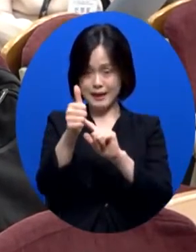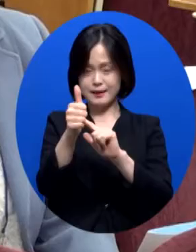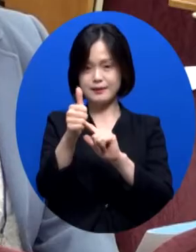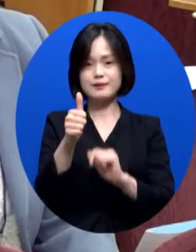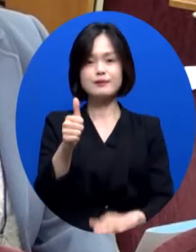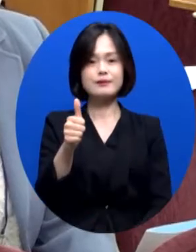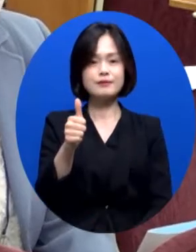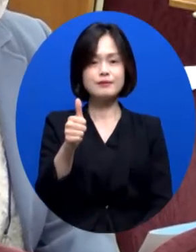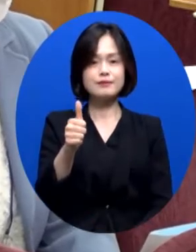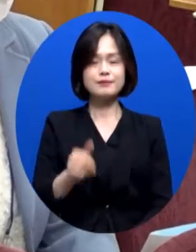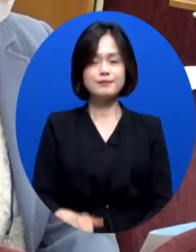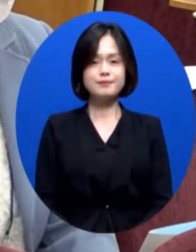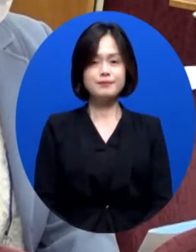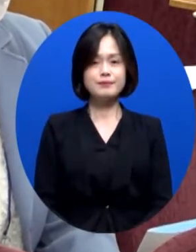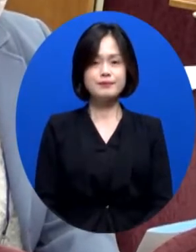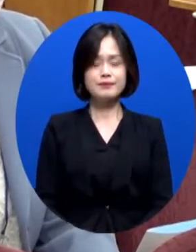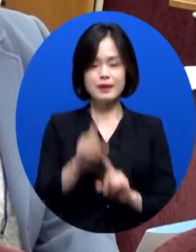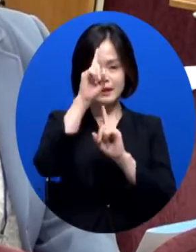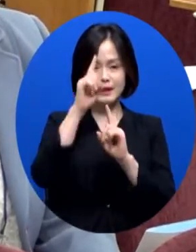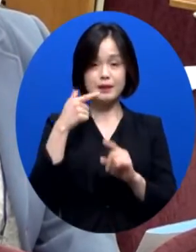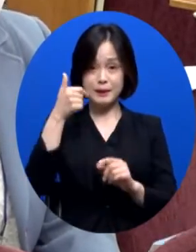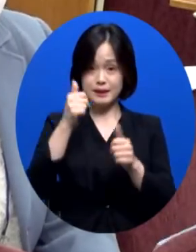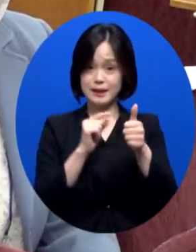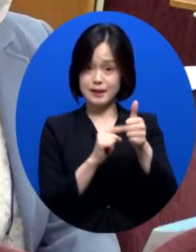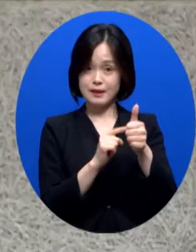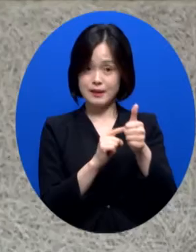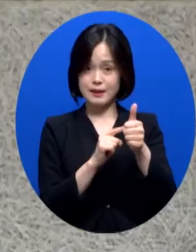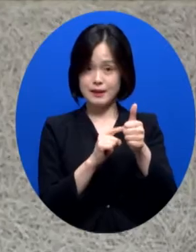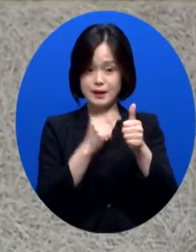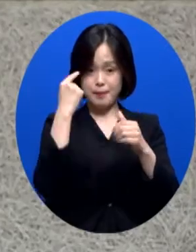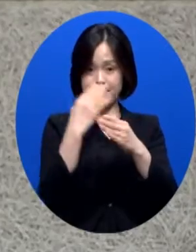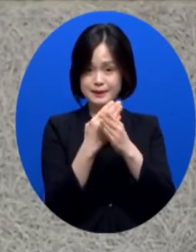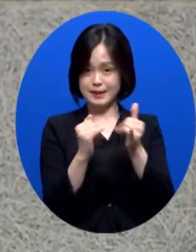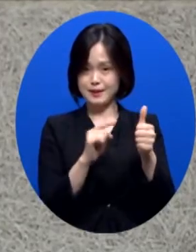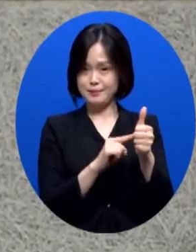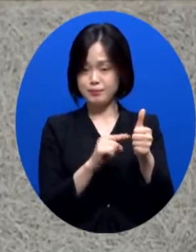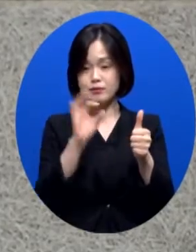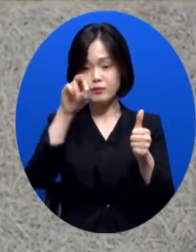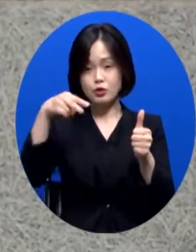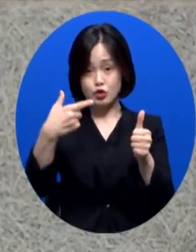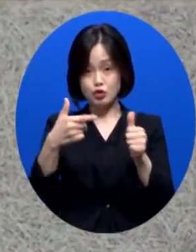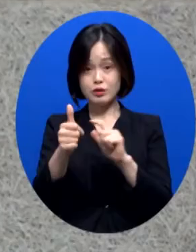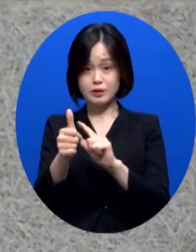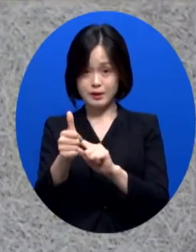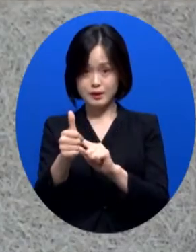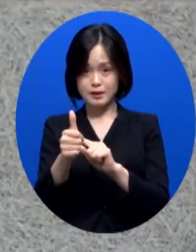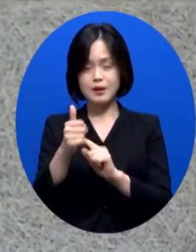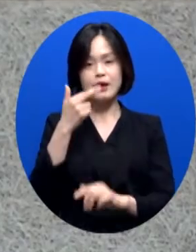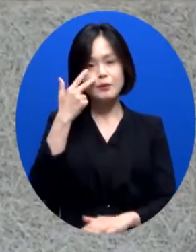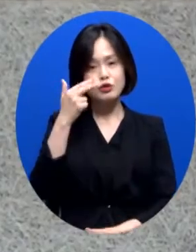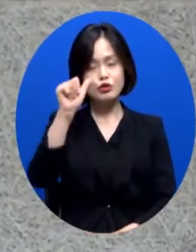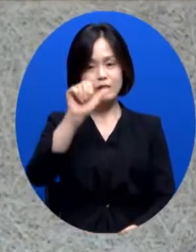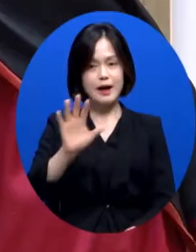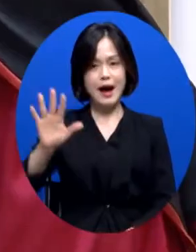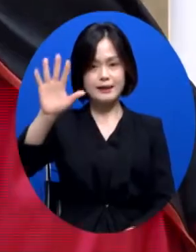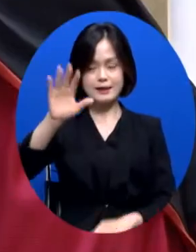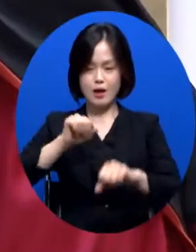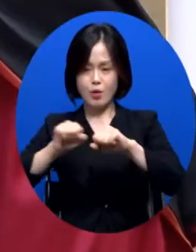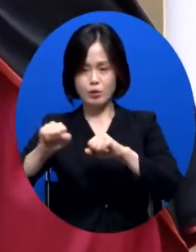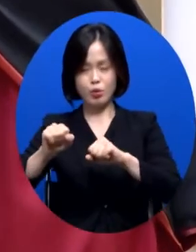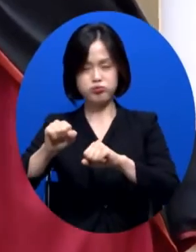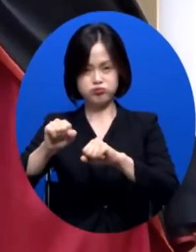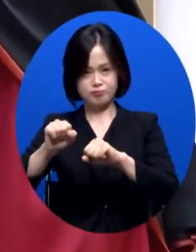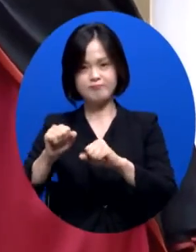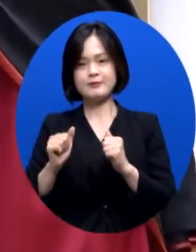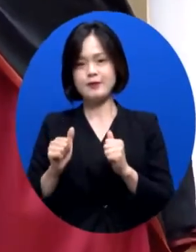한국기독교 학술원 이사장인 이흥순 박사는 윤 총장은 미국과 아시아 등 전 세계에서 활동하며 교육 선교를